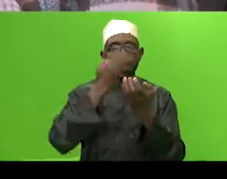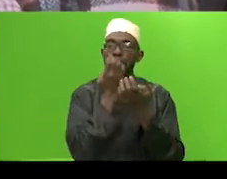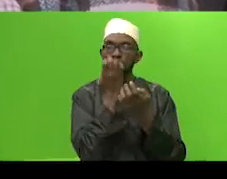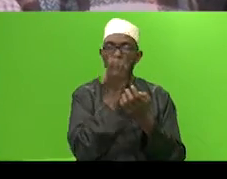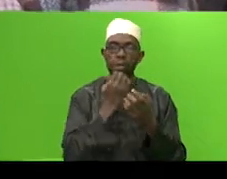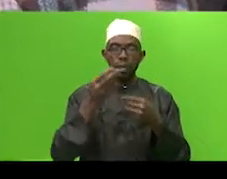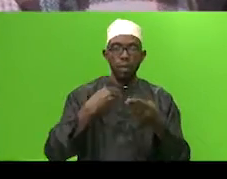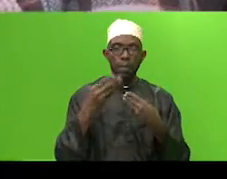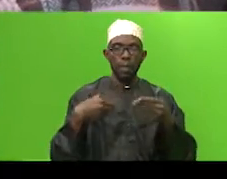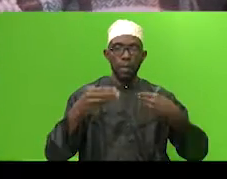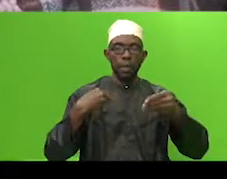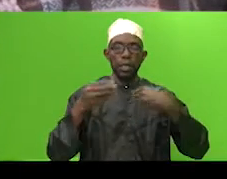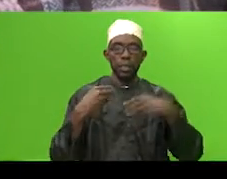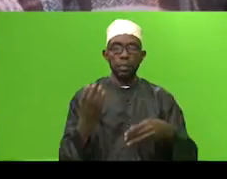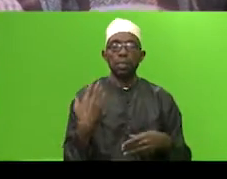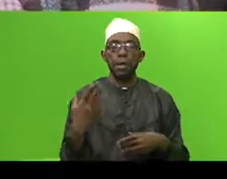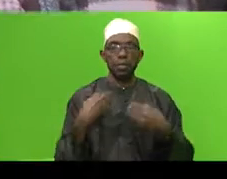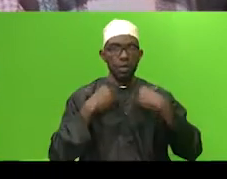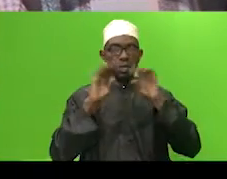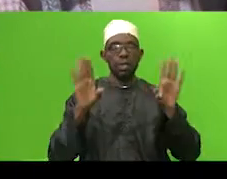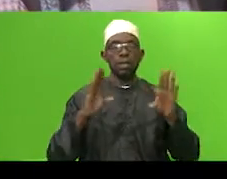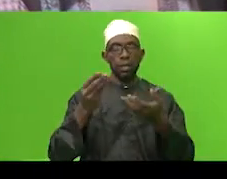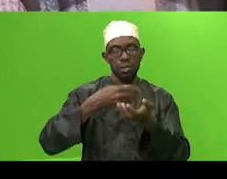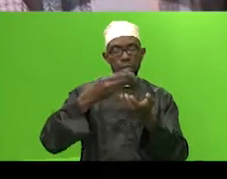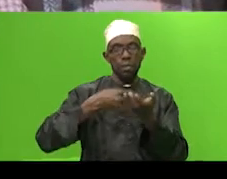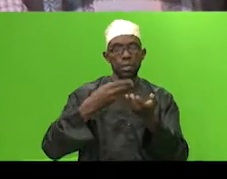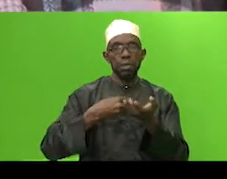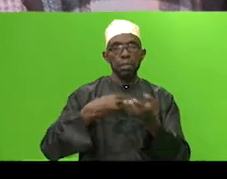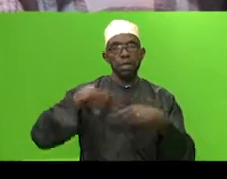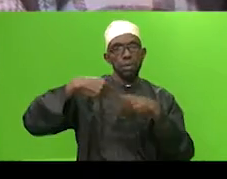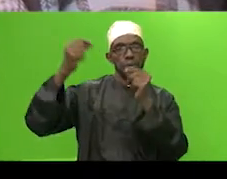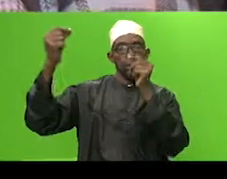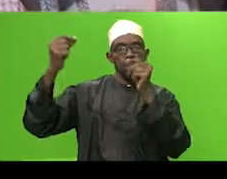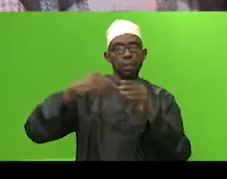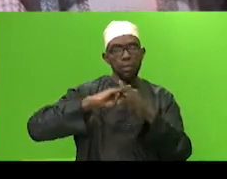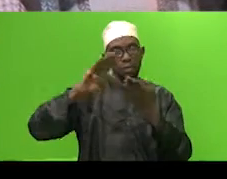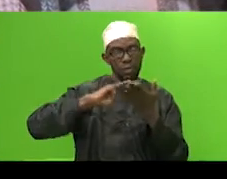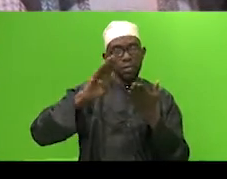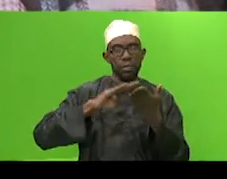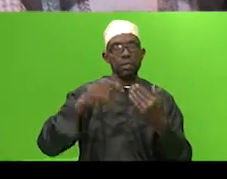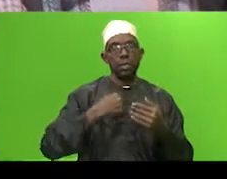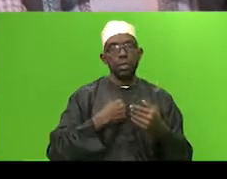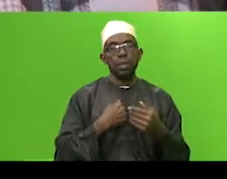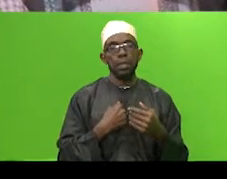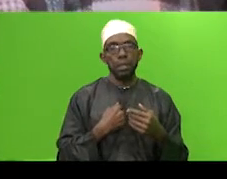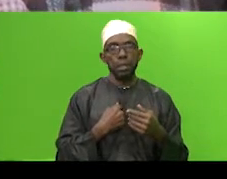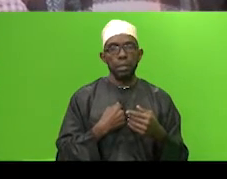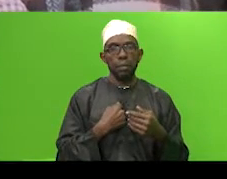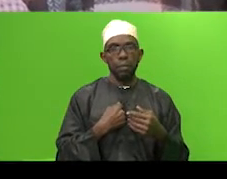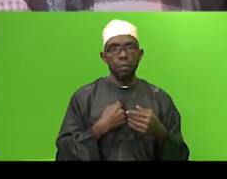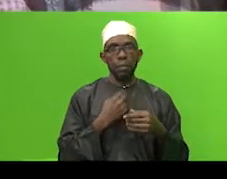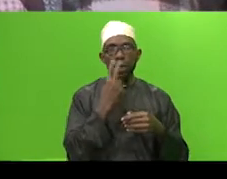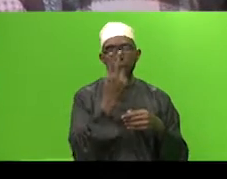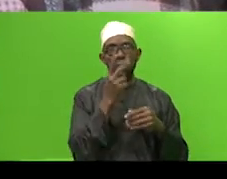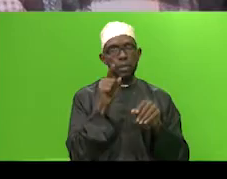Sina karatasi. Hapana. Ni unichokee maembe, mimi naenda, niko na haraka. Hai. Na sindwa huyu